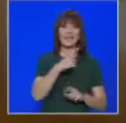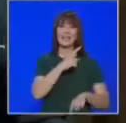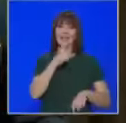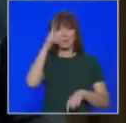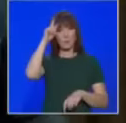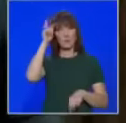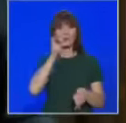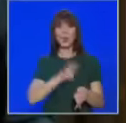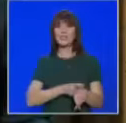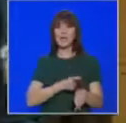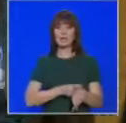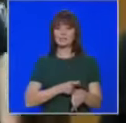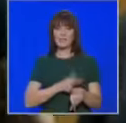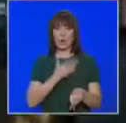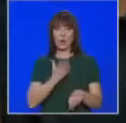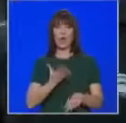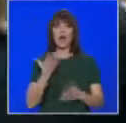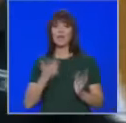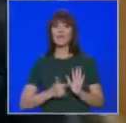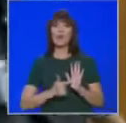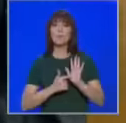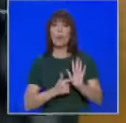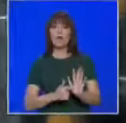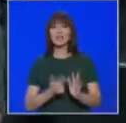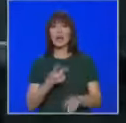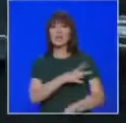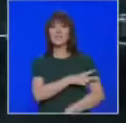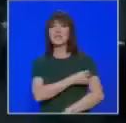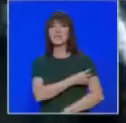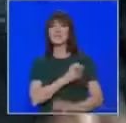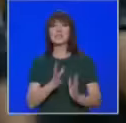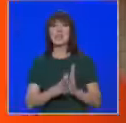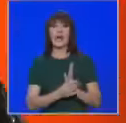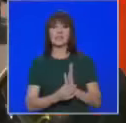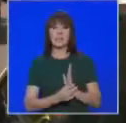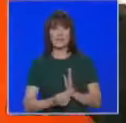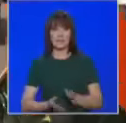Какво показва новата съдебно-медицинска експертиза на момичето?